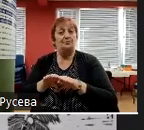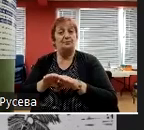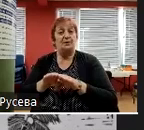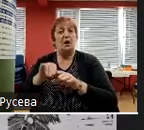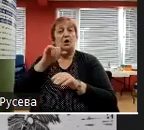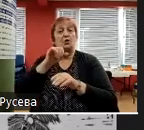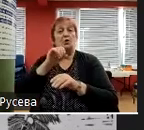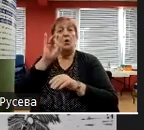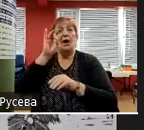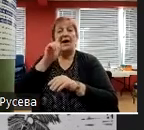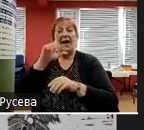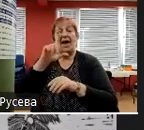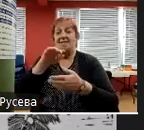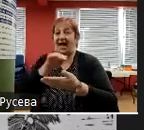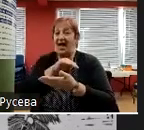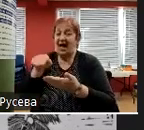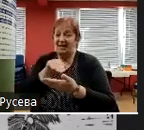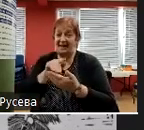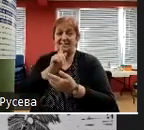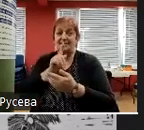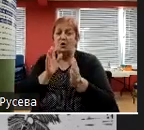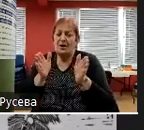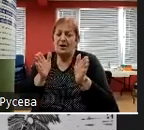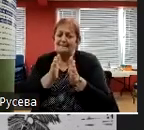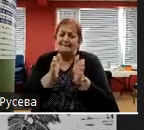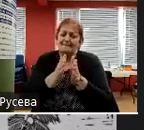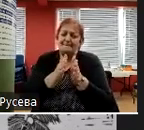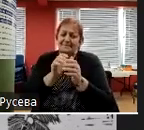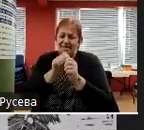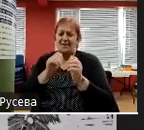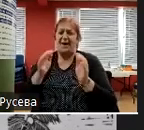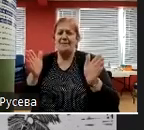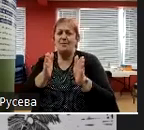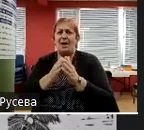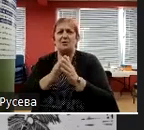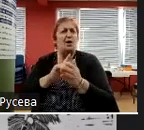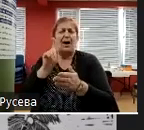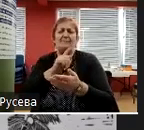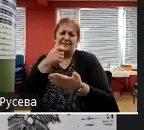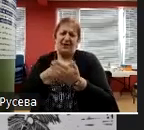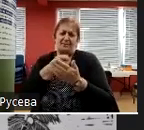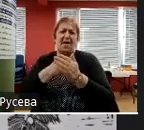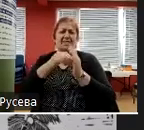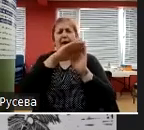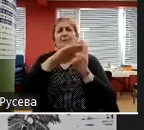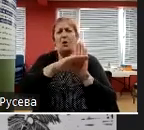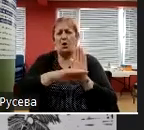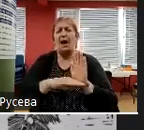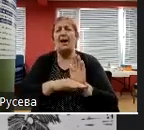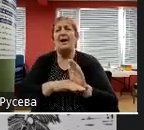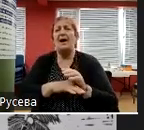URL адреса може да се съкрати. Значи има една безплатна програма